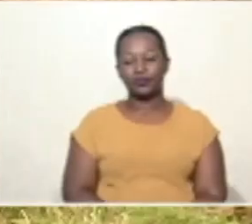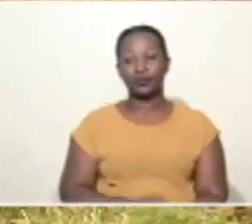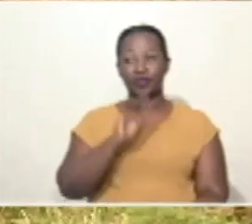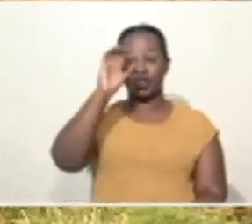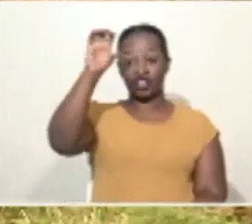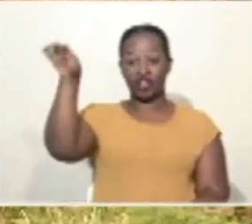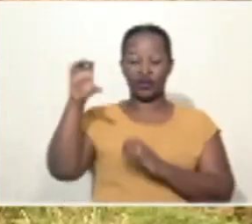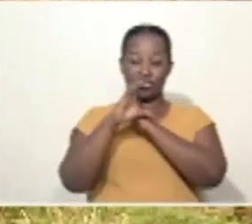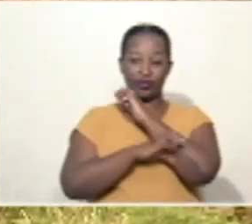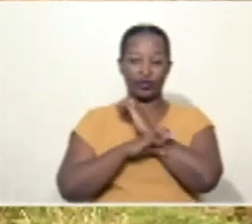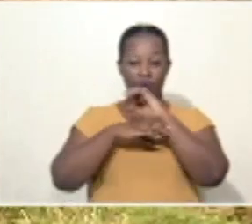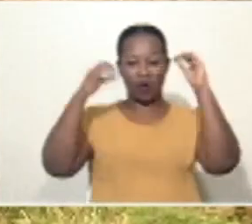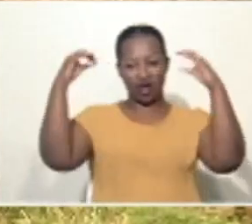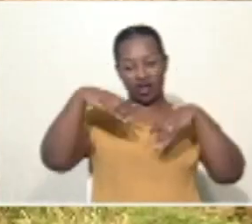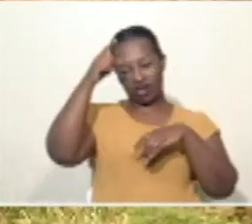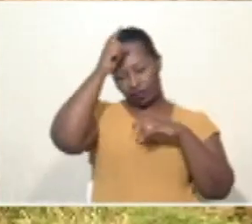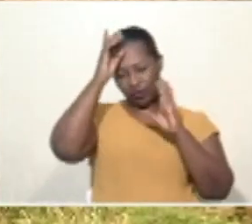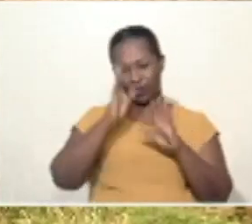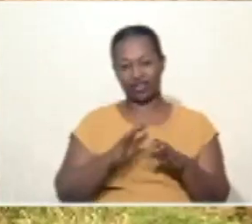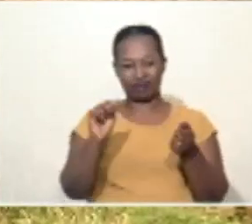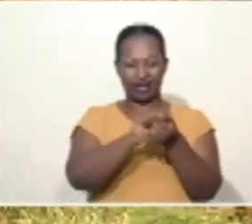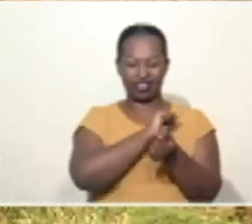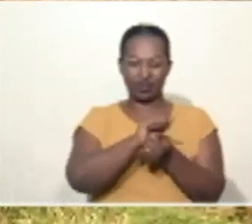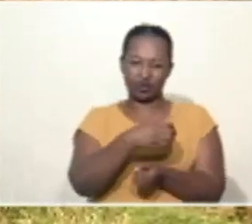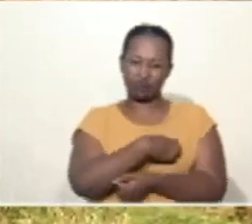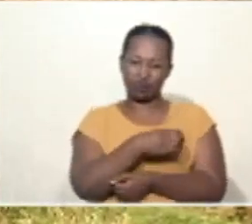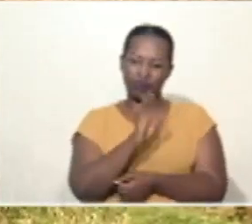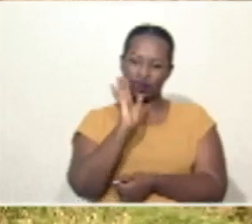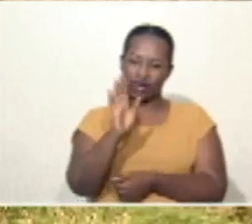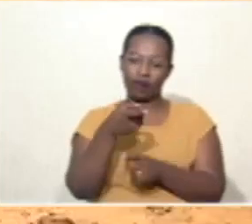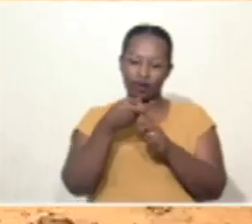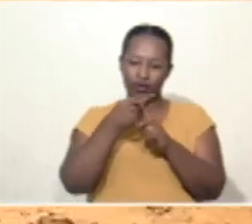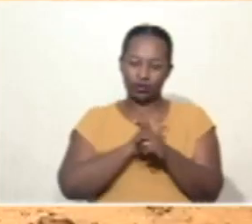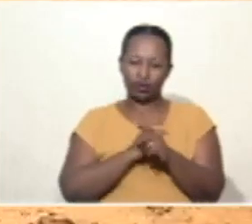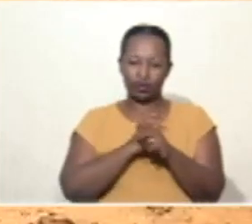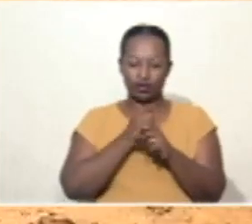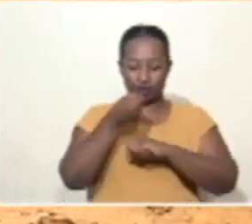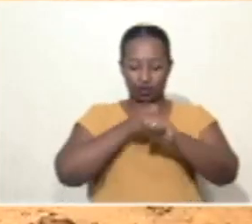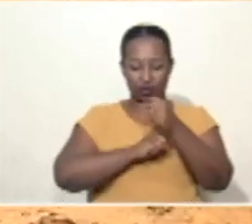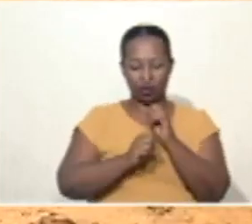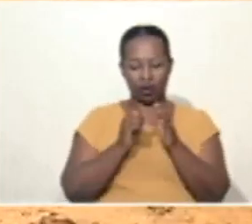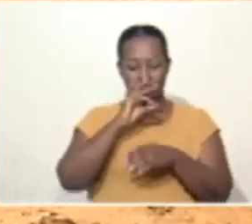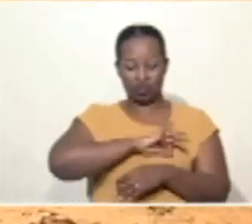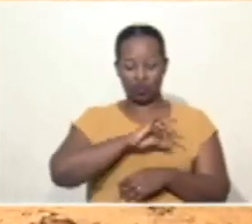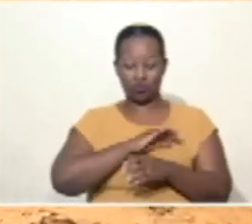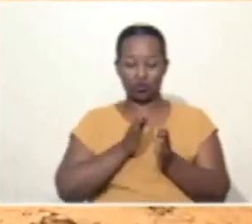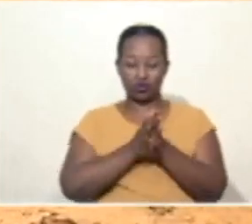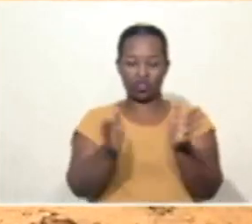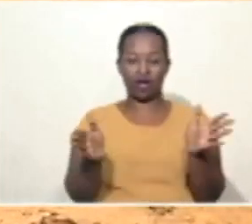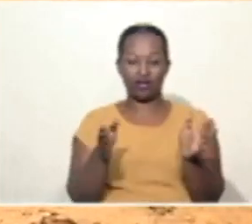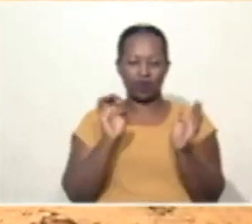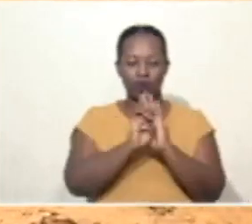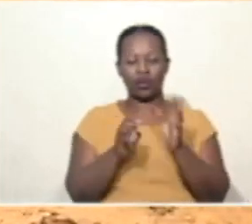hirya no hino mu gihugu hagaragara abaturage bangirijwe imitungo yabo kubwo ibikorwa by'inyungu rusange nk'imihanda bagategereza